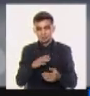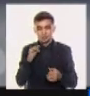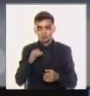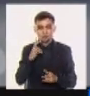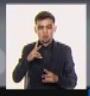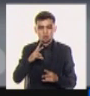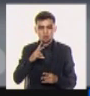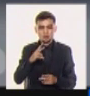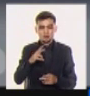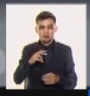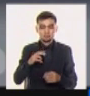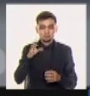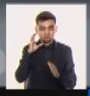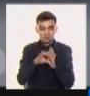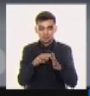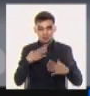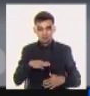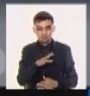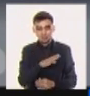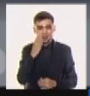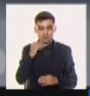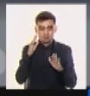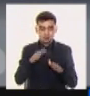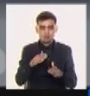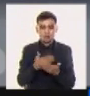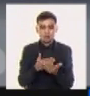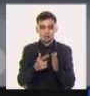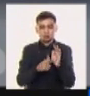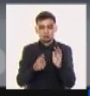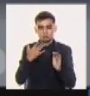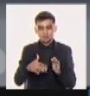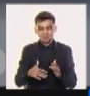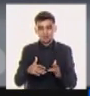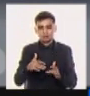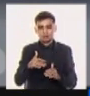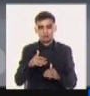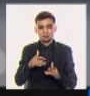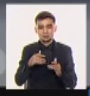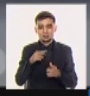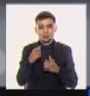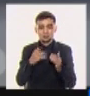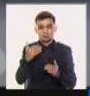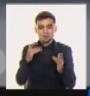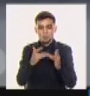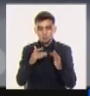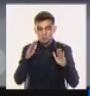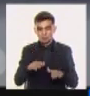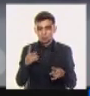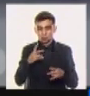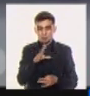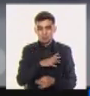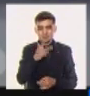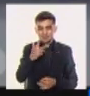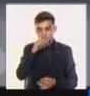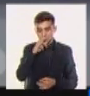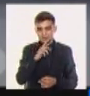этот принцип не соблюдал. Вообще в Алмате должно быть как минимум 750 реанимационных коек. И у нас было 3